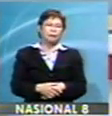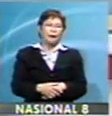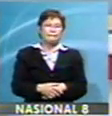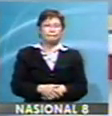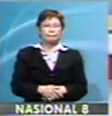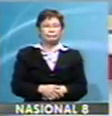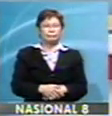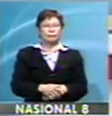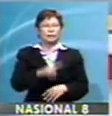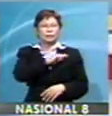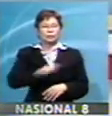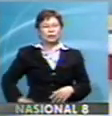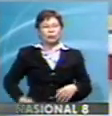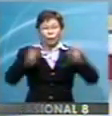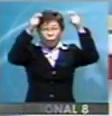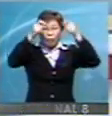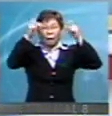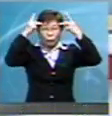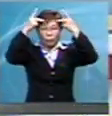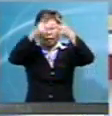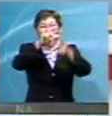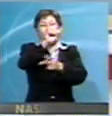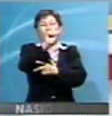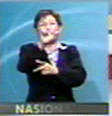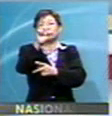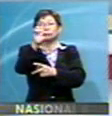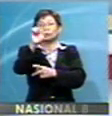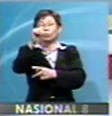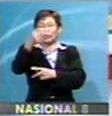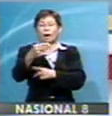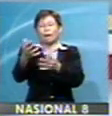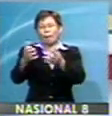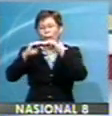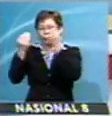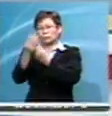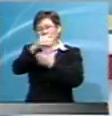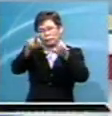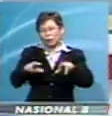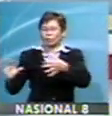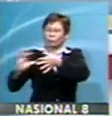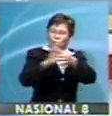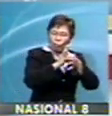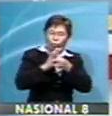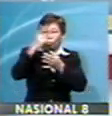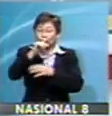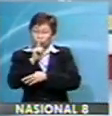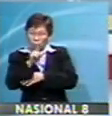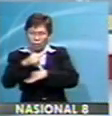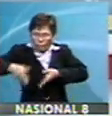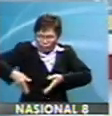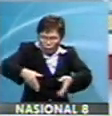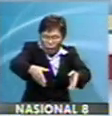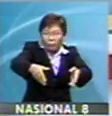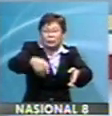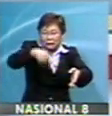tu Tengku mahkota Pahang Tengku Abdullah Sultan Ahmad Shah mahu pemimpin masyarakat dan rakyat mengadakan gotong royong bagi memastikan Parit dan